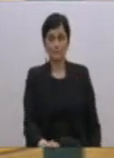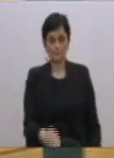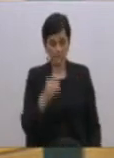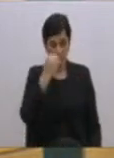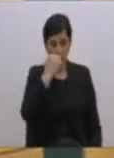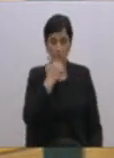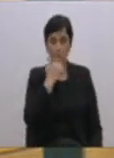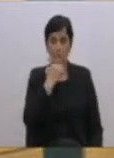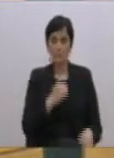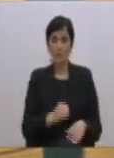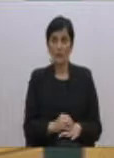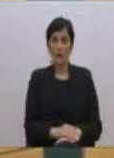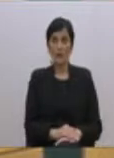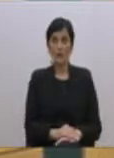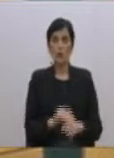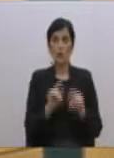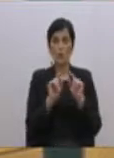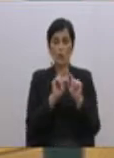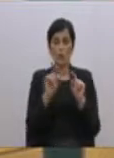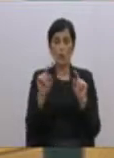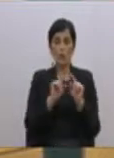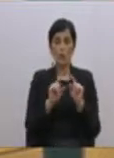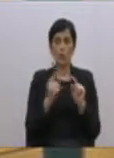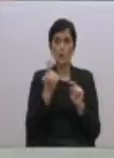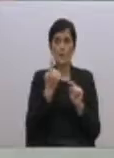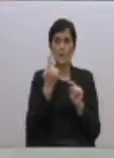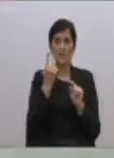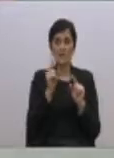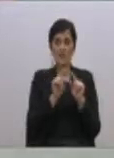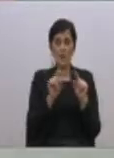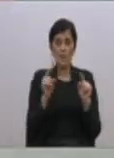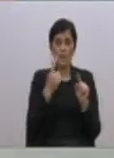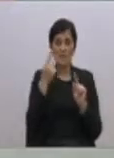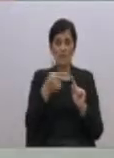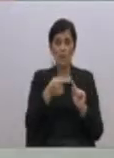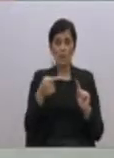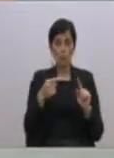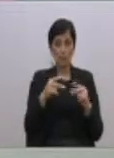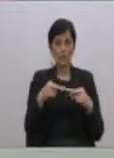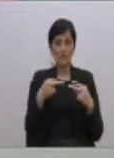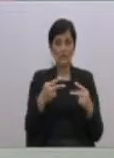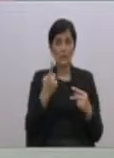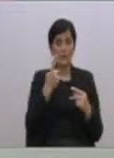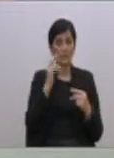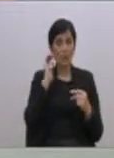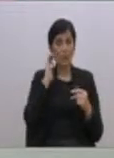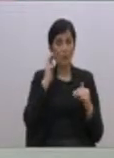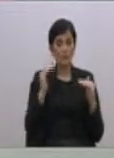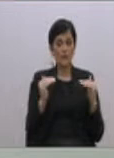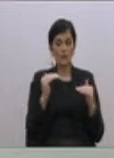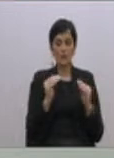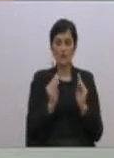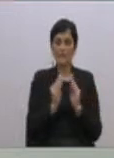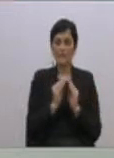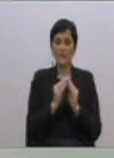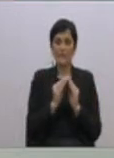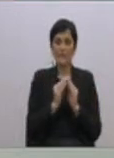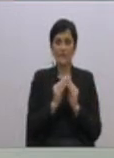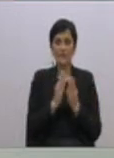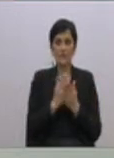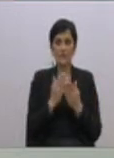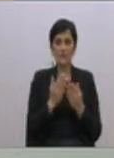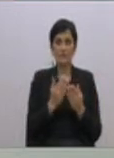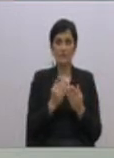მადლობა. მოხლობრივად განხო პირველი მოხლის პირველ პუნქტში თუ ასრულება პირველ მოსმენისთან შედარებით. Უცვლელი რედაქციით არის